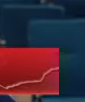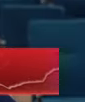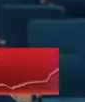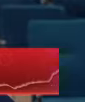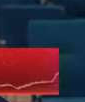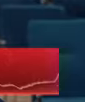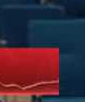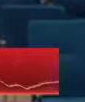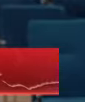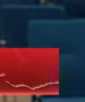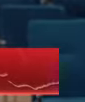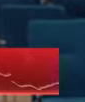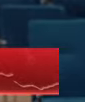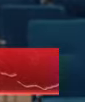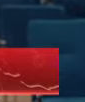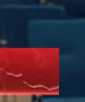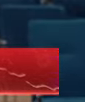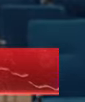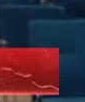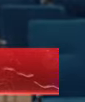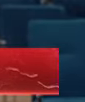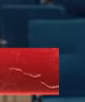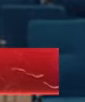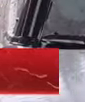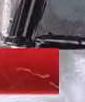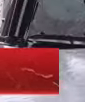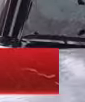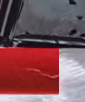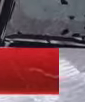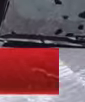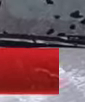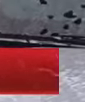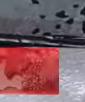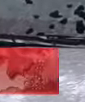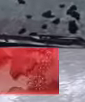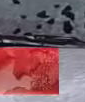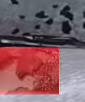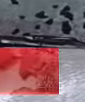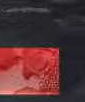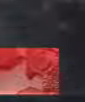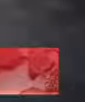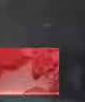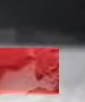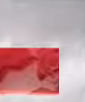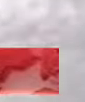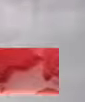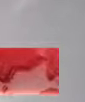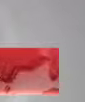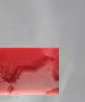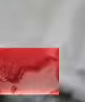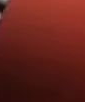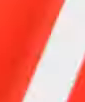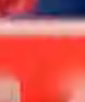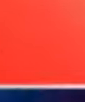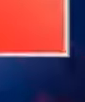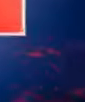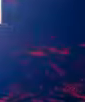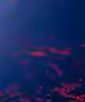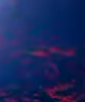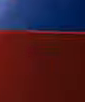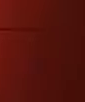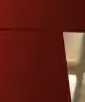разрешений эти условия не указал и дал разрешение для работы автомойкам. Как объясняют выдачу соответствующего разрешения представители горводоканала?